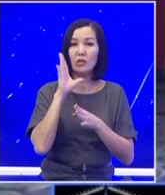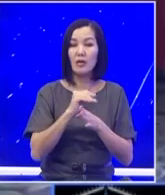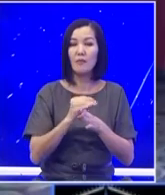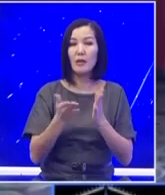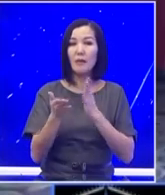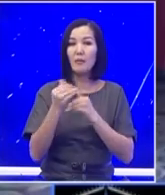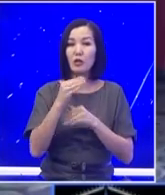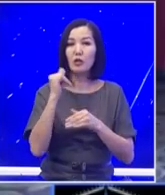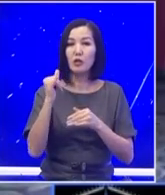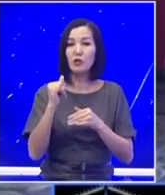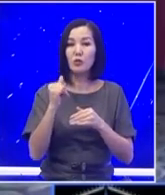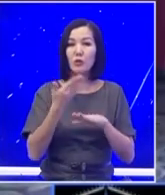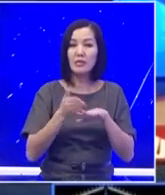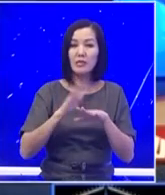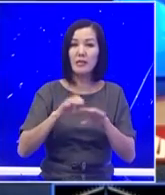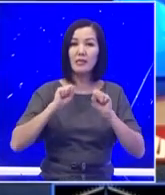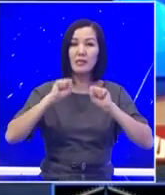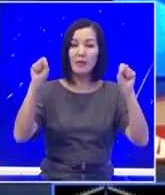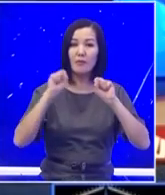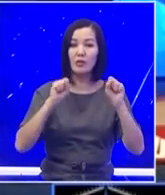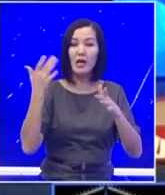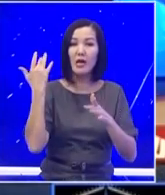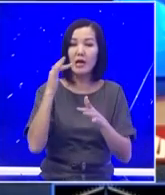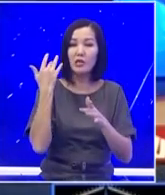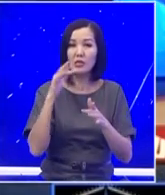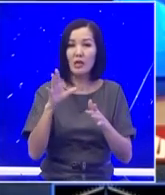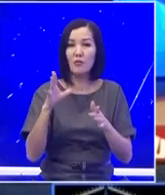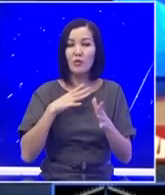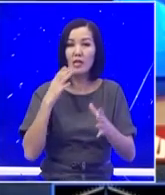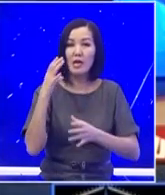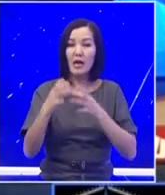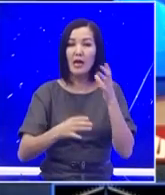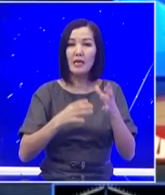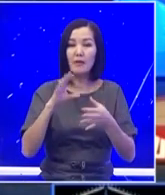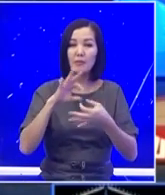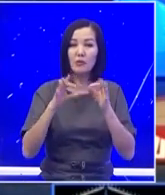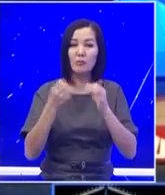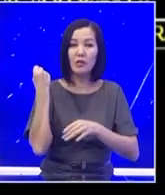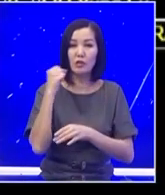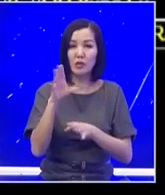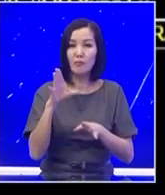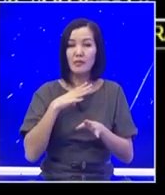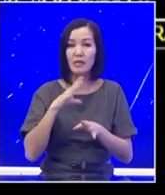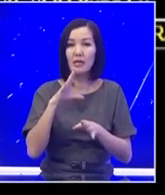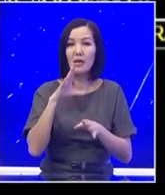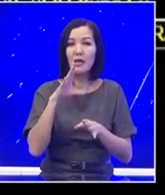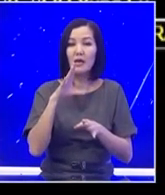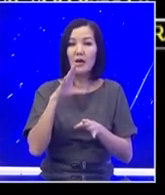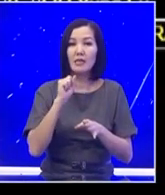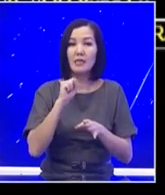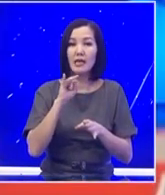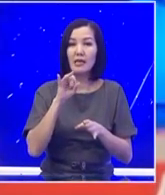Былтыр жетісулық үш зілтемірші ақышта жасөспірімдер арасында өткен әлем чемпионатында жеңімпаз атанды. Сайрамкез Ақмолда